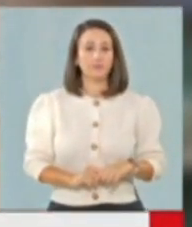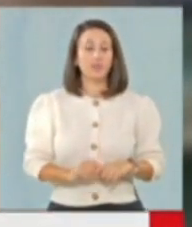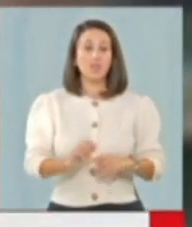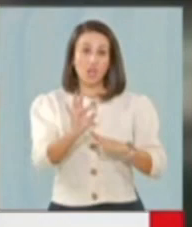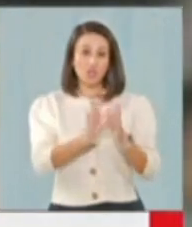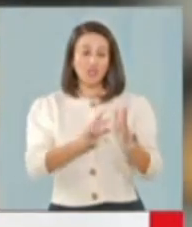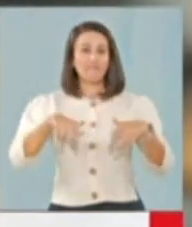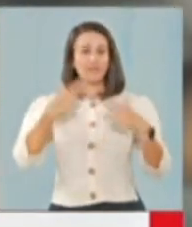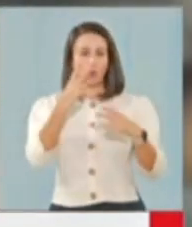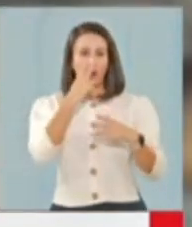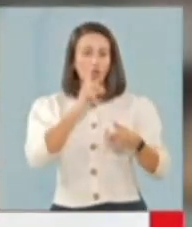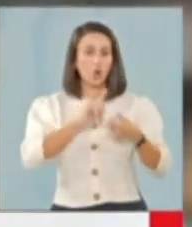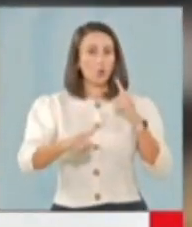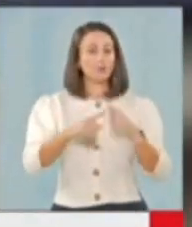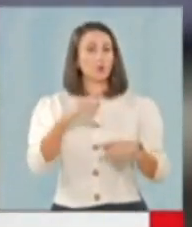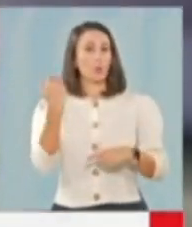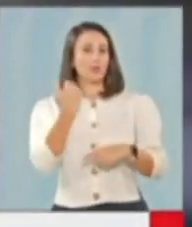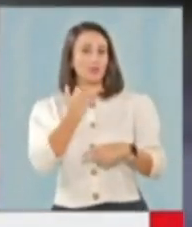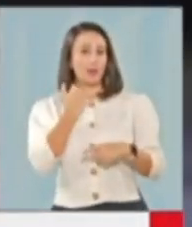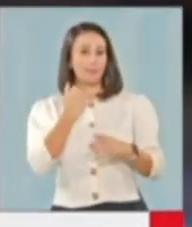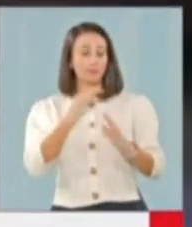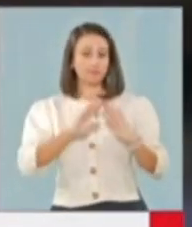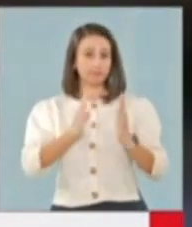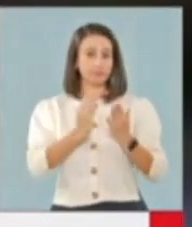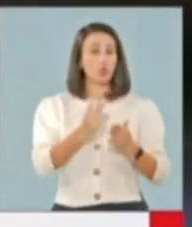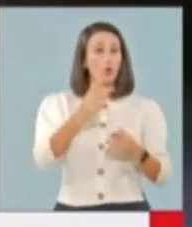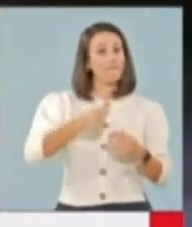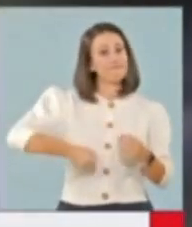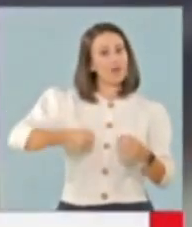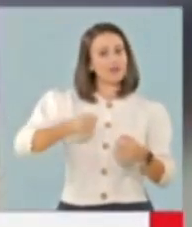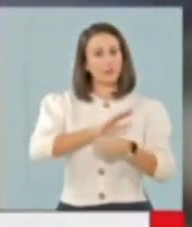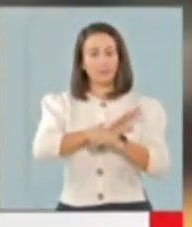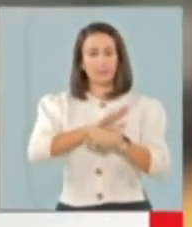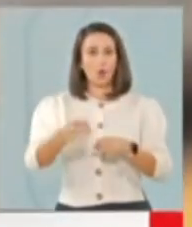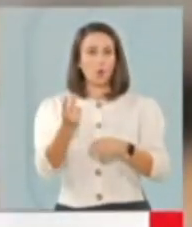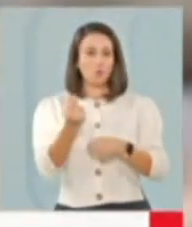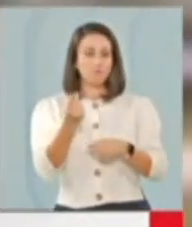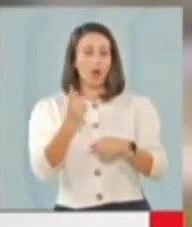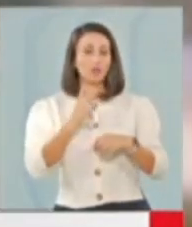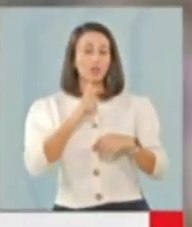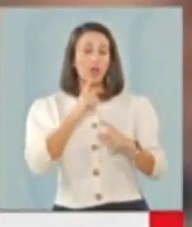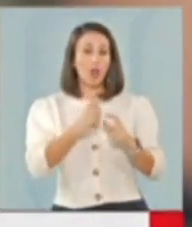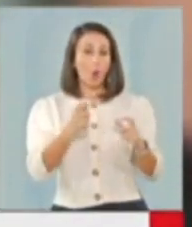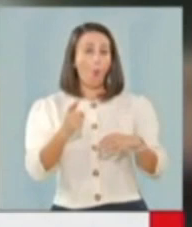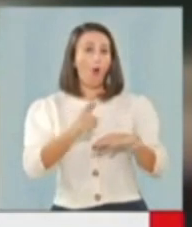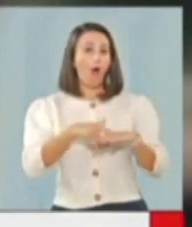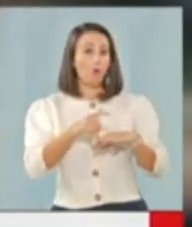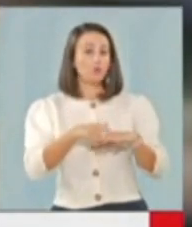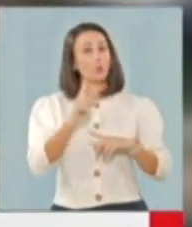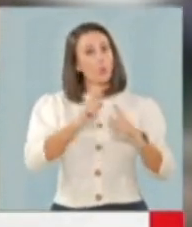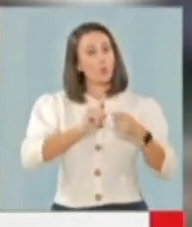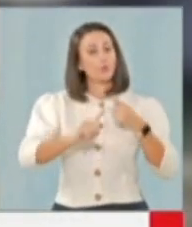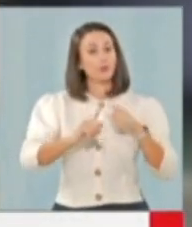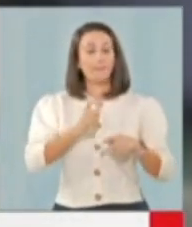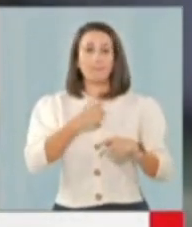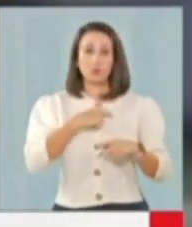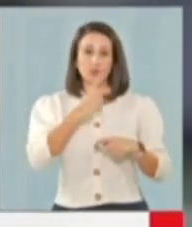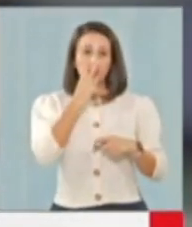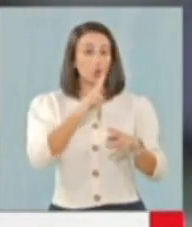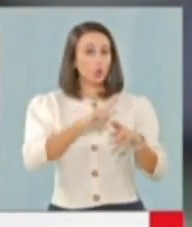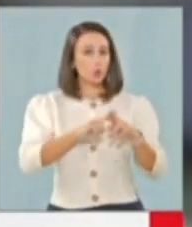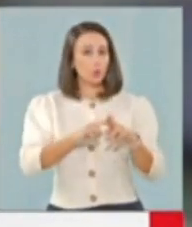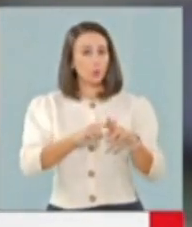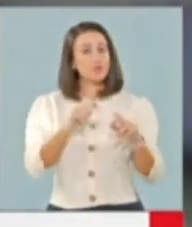Înregistrarea video arată luptătorii talibani în jurul a două valize pline cu bani și lingouri de aur. Unii dintre luptători pot fi văzuți de asemenea cum